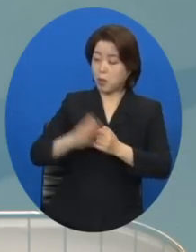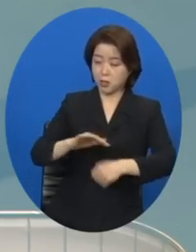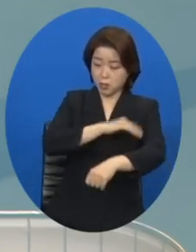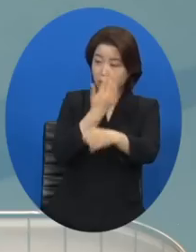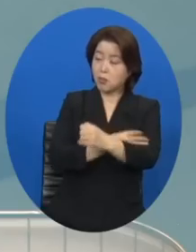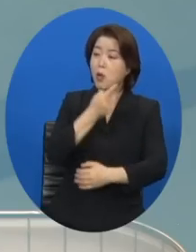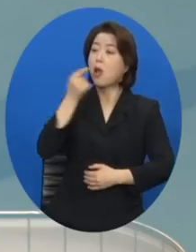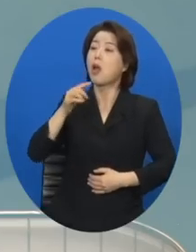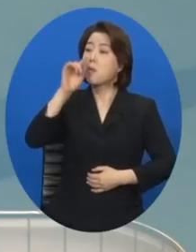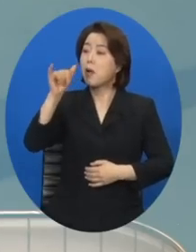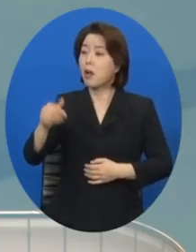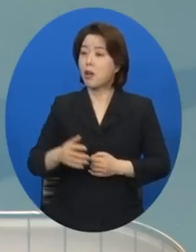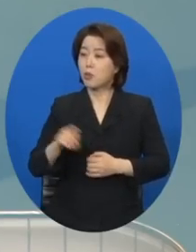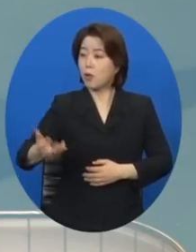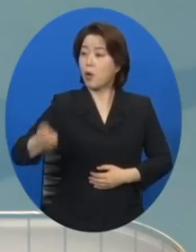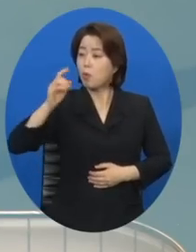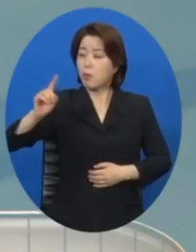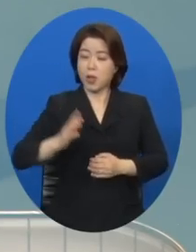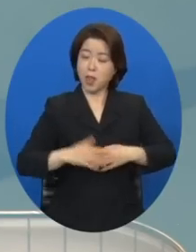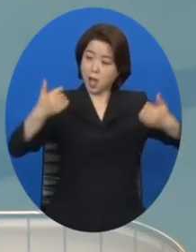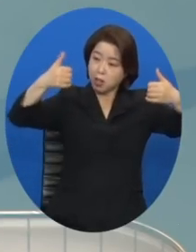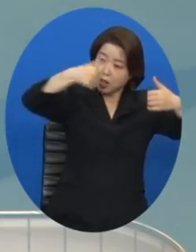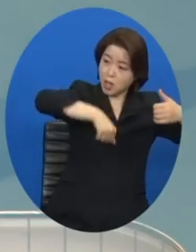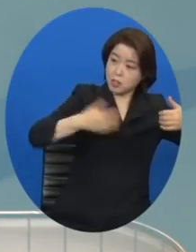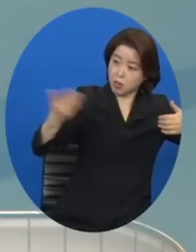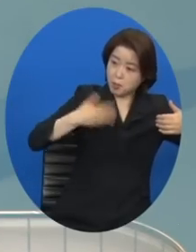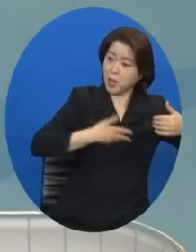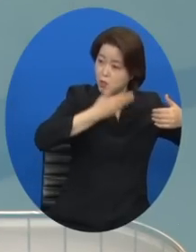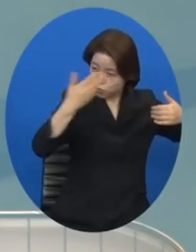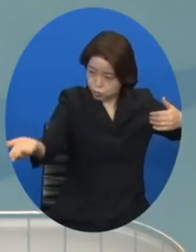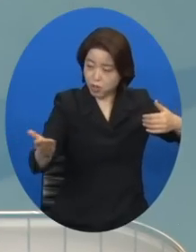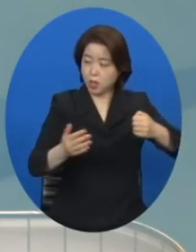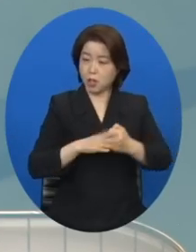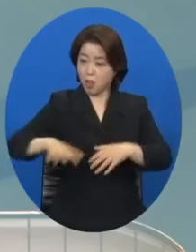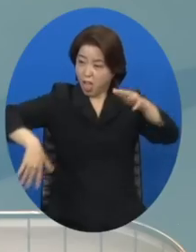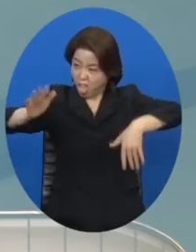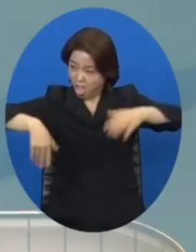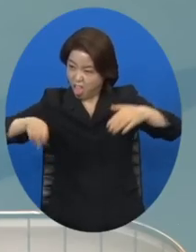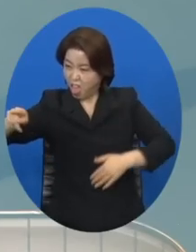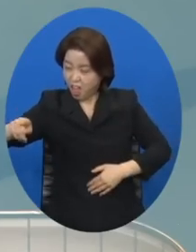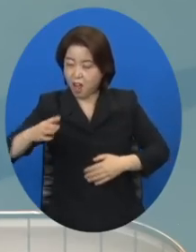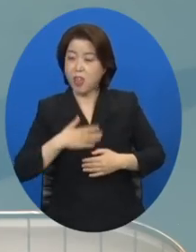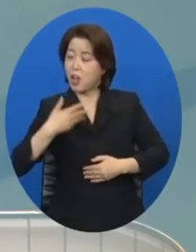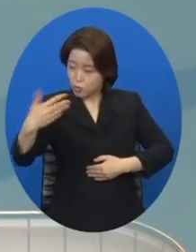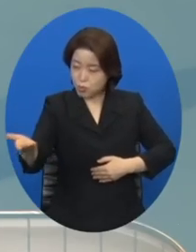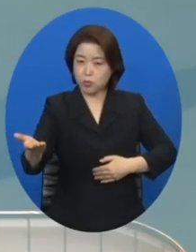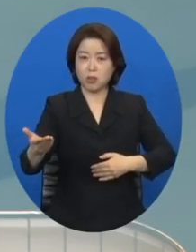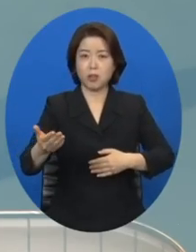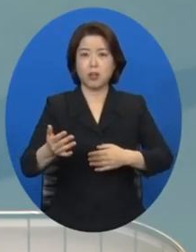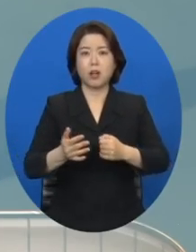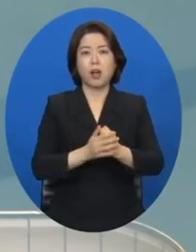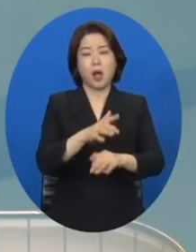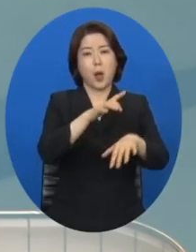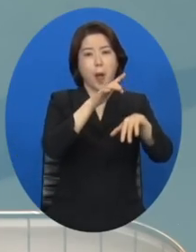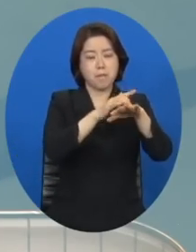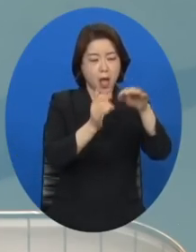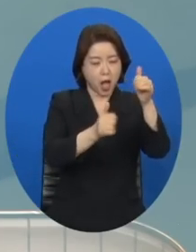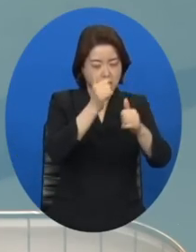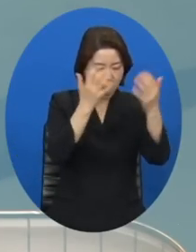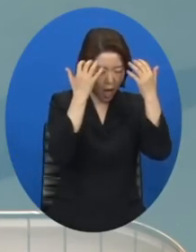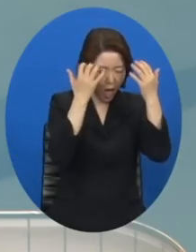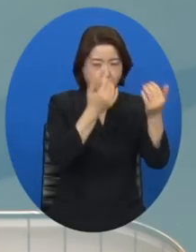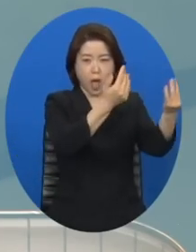너 갖고 있는 거 뭐야 너가 나한테 저러면 이거 다 줄테니까 너 아무것도 가질 건 없잖아 세상에 온갖 유혹에 올려올 때 몰려올